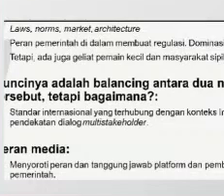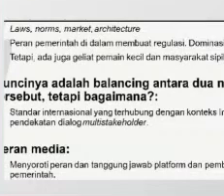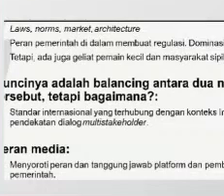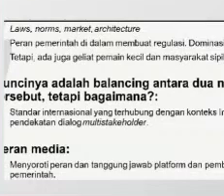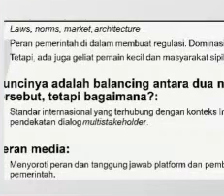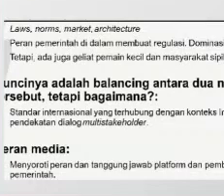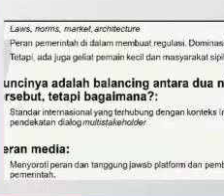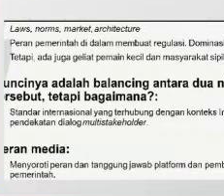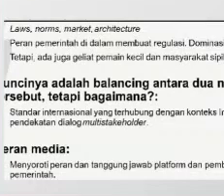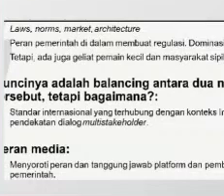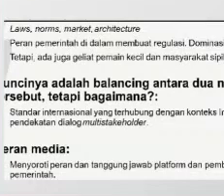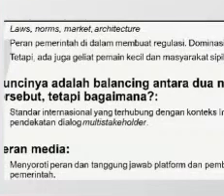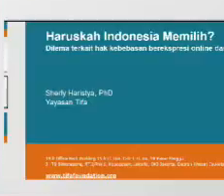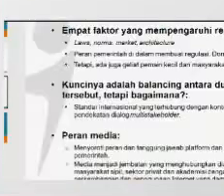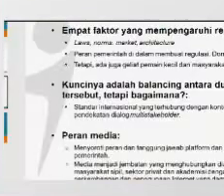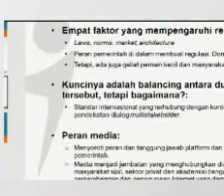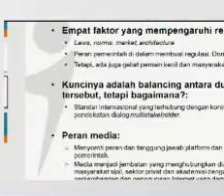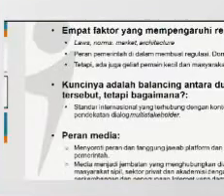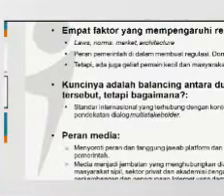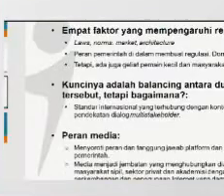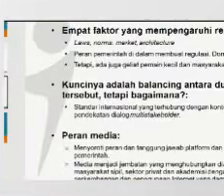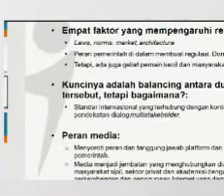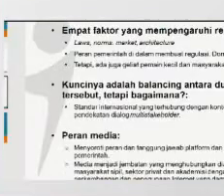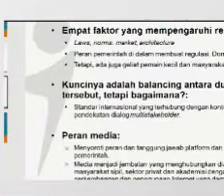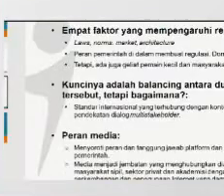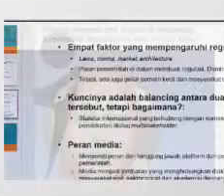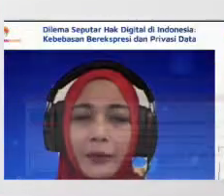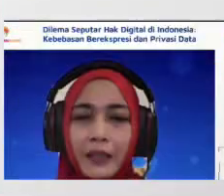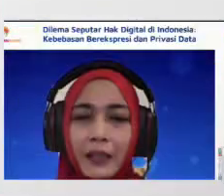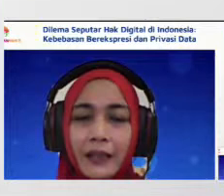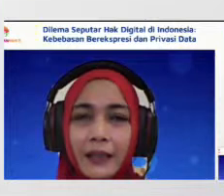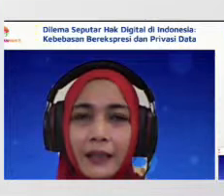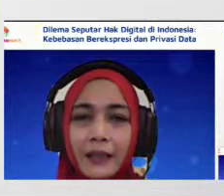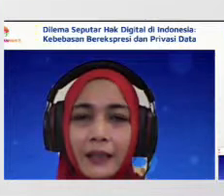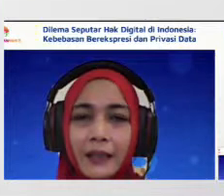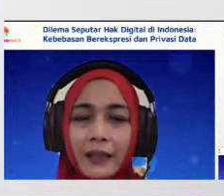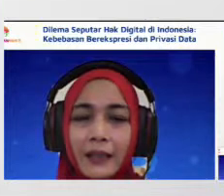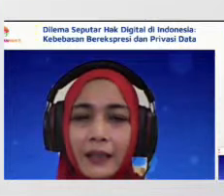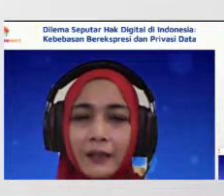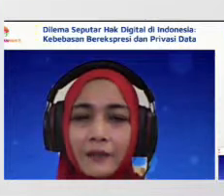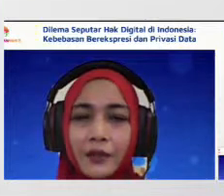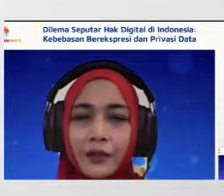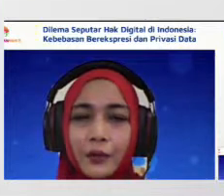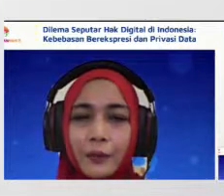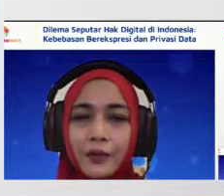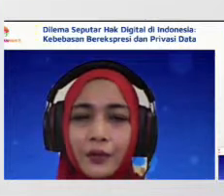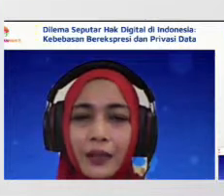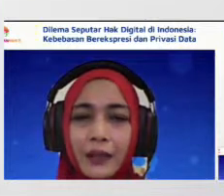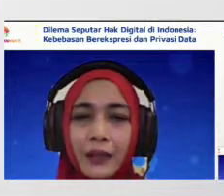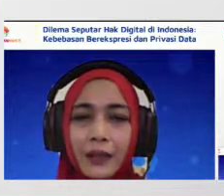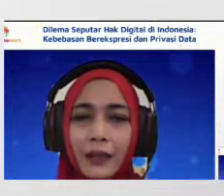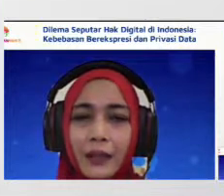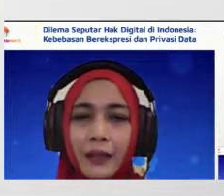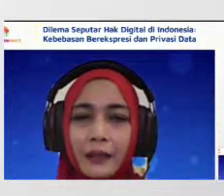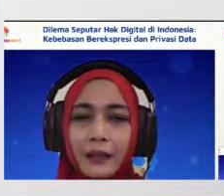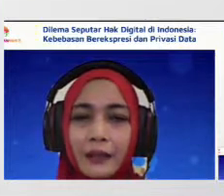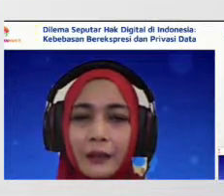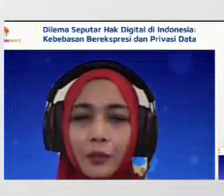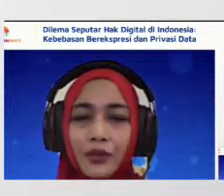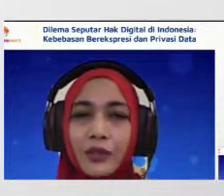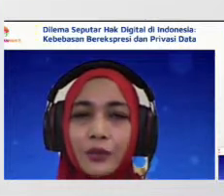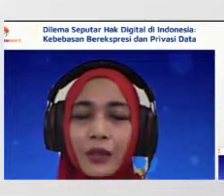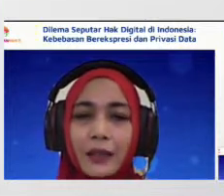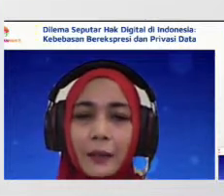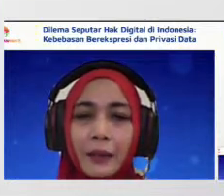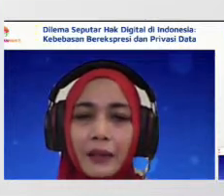melalui kolom chat. Juga ini ada info bahwa webinar hari ini ditayangkan live di YouTube, juga nanti akan